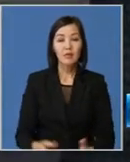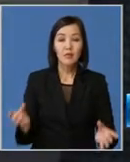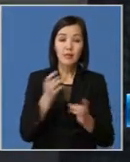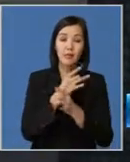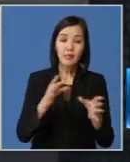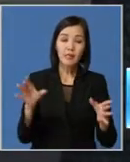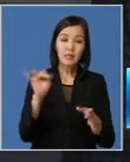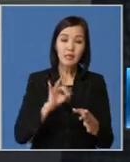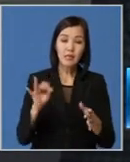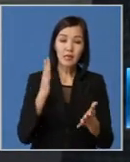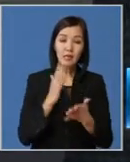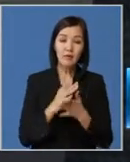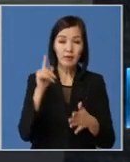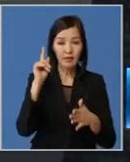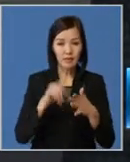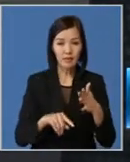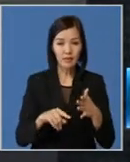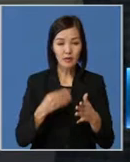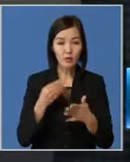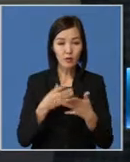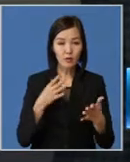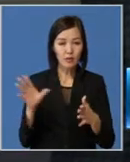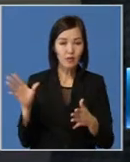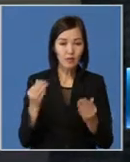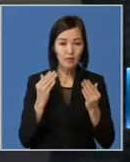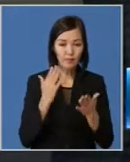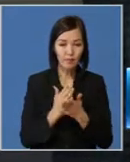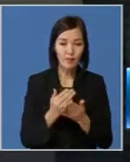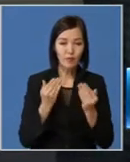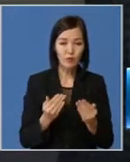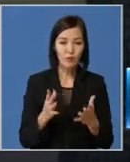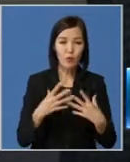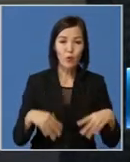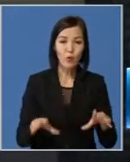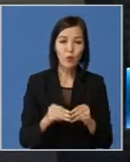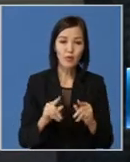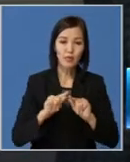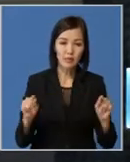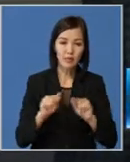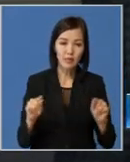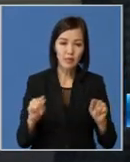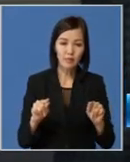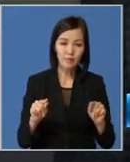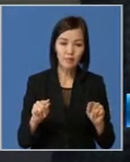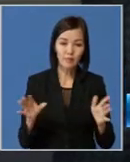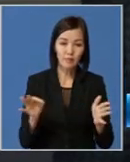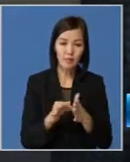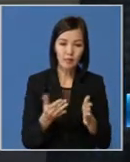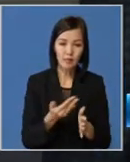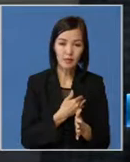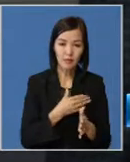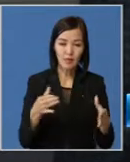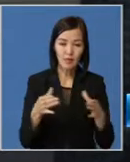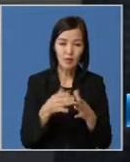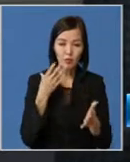тарихы бар, және діннің асыл құндылықтары бар. Соның бәрін қазір қоғамда әспеттеп, бір жарықтап көрсетудің мақсаты керуен